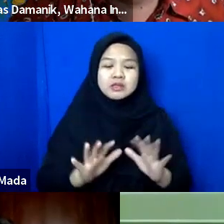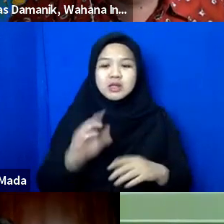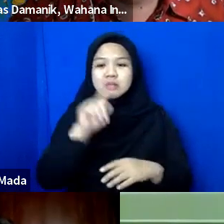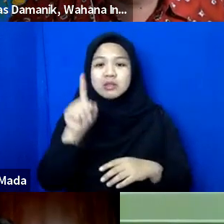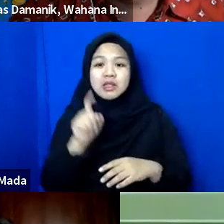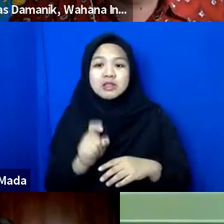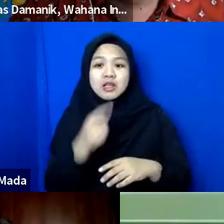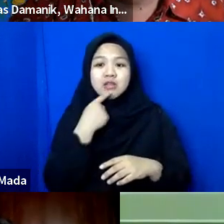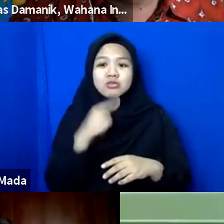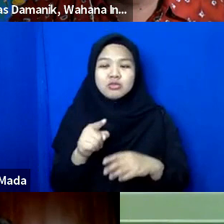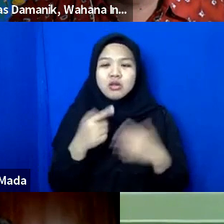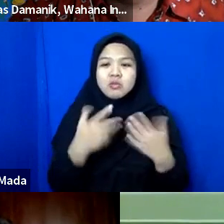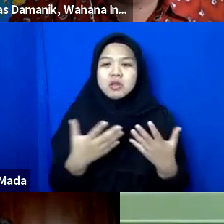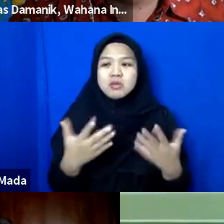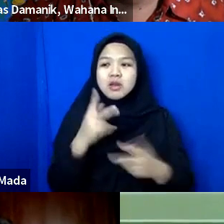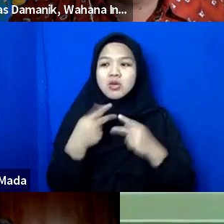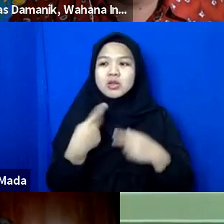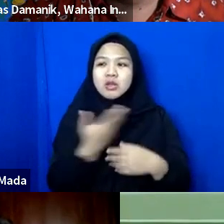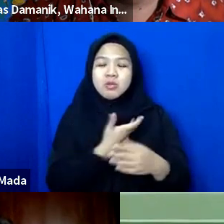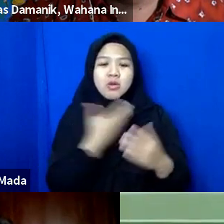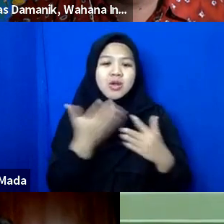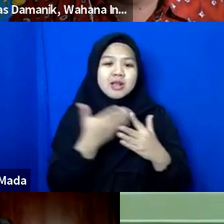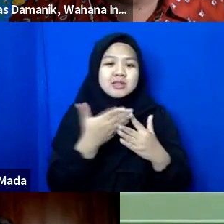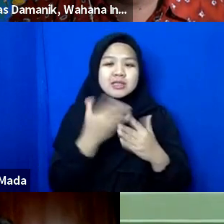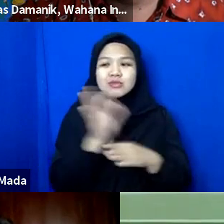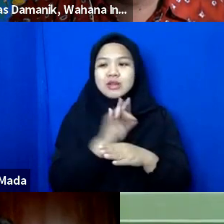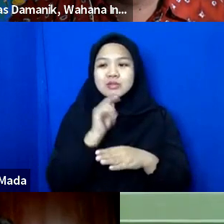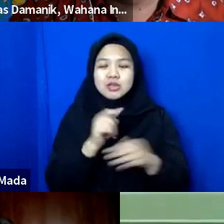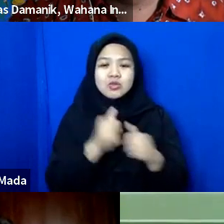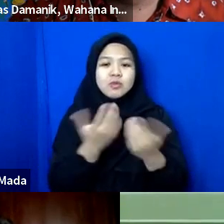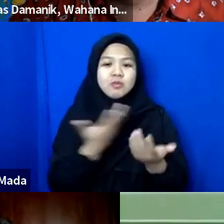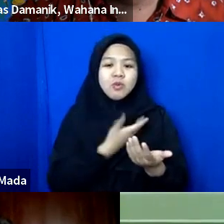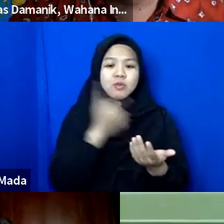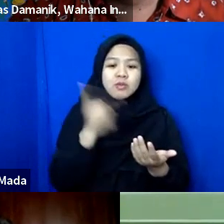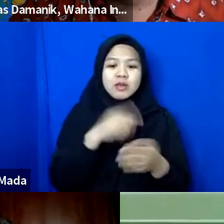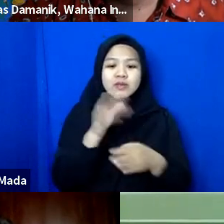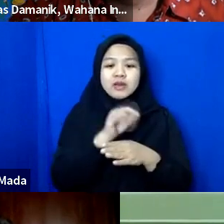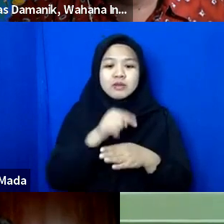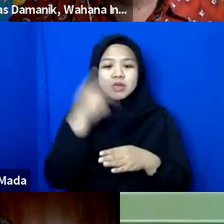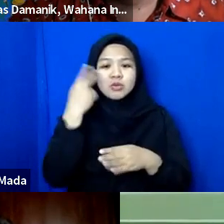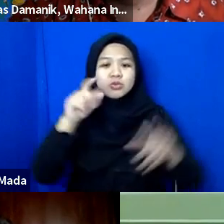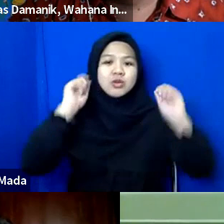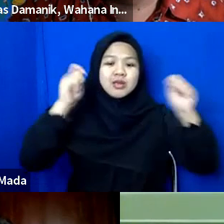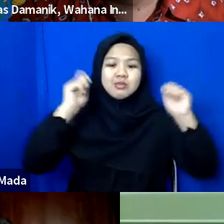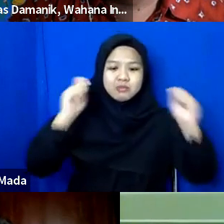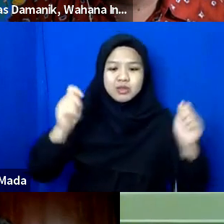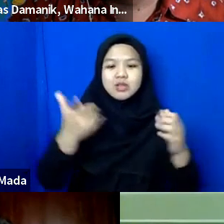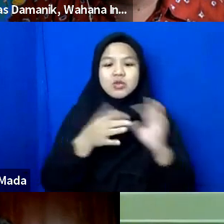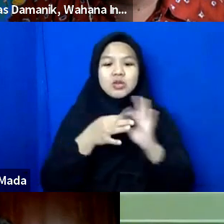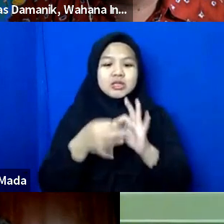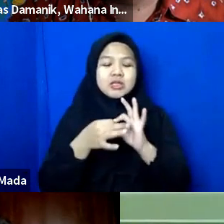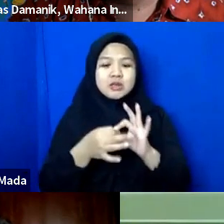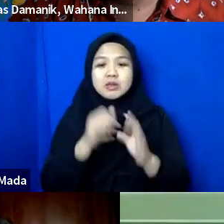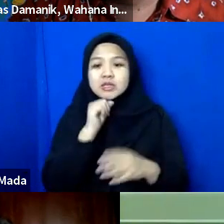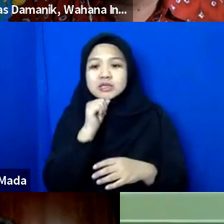pertanyaan terkait dengan gimana nih kalau kita mau mengakses film ini kemudian mengembang gunakan film ini untuk MB kerjasamanya